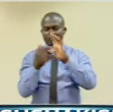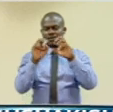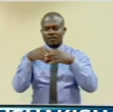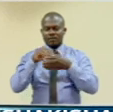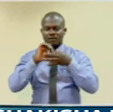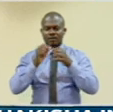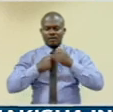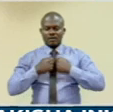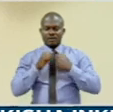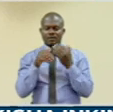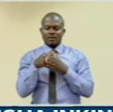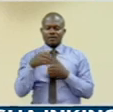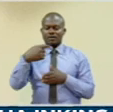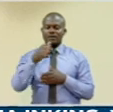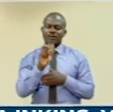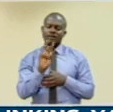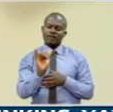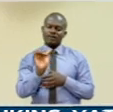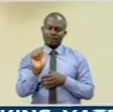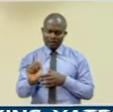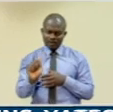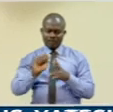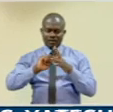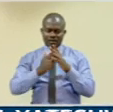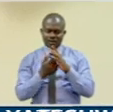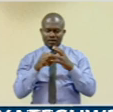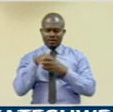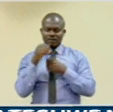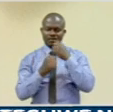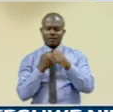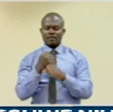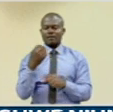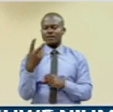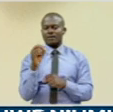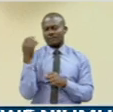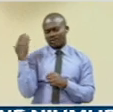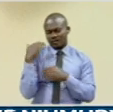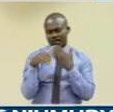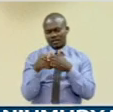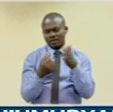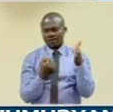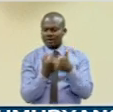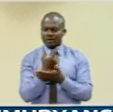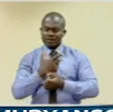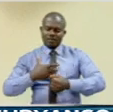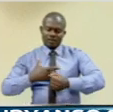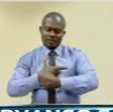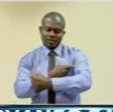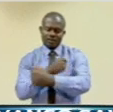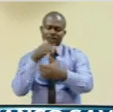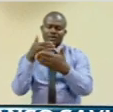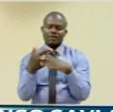bw'u Rwanda na Gavi Alliance kuva yashingwa mu myaka 20 ishize byatumye gukingira bigera